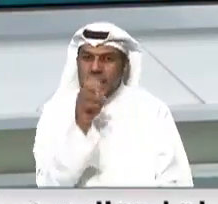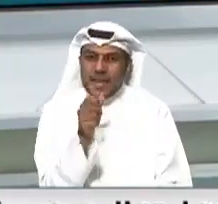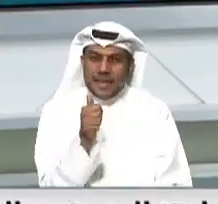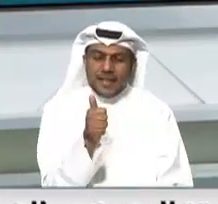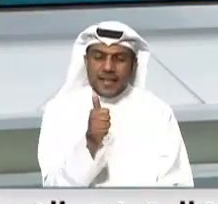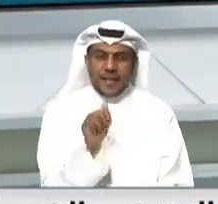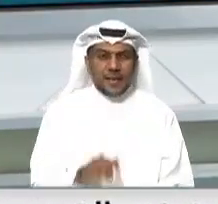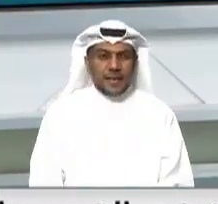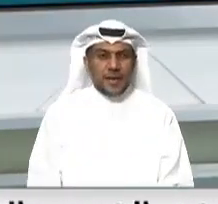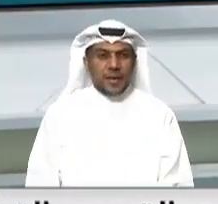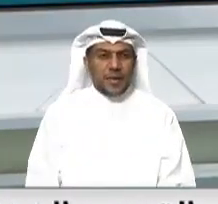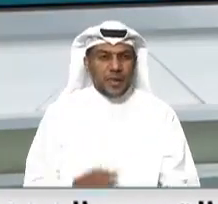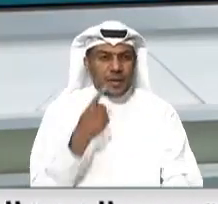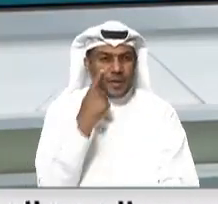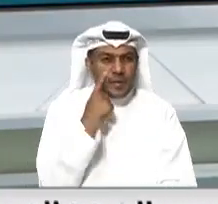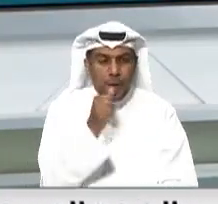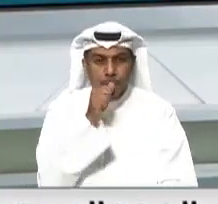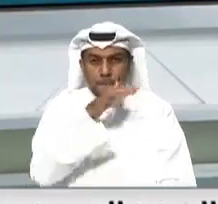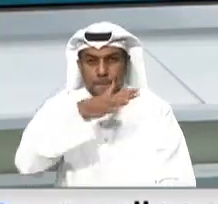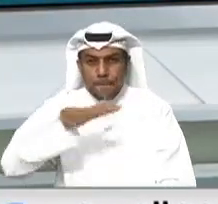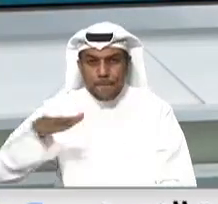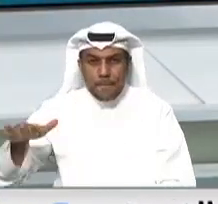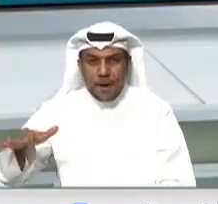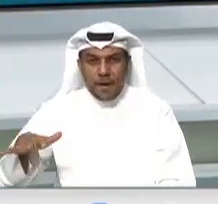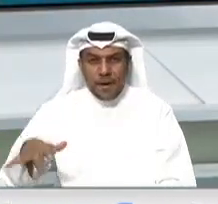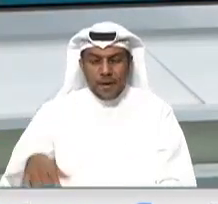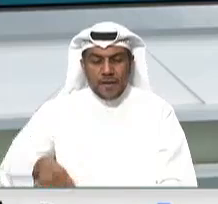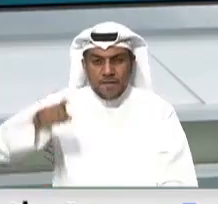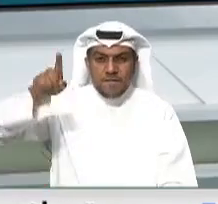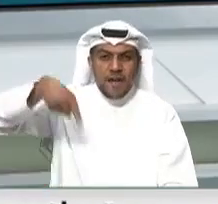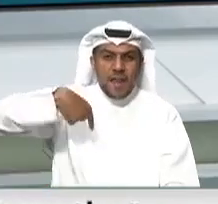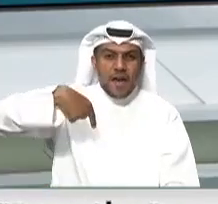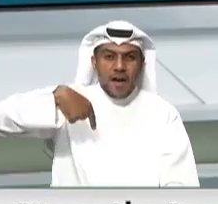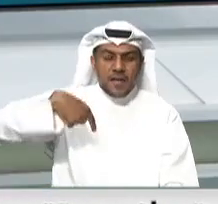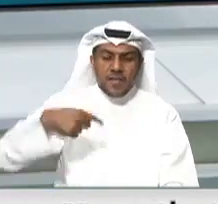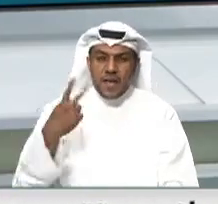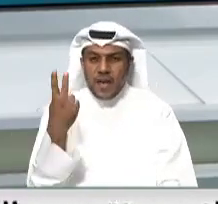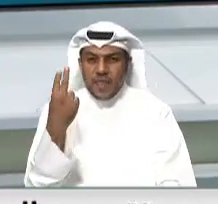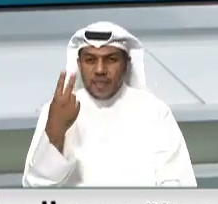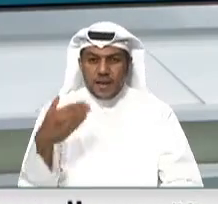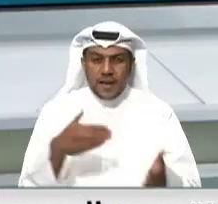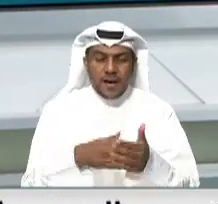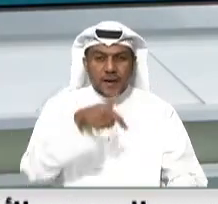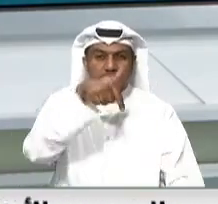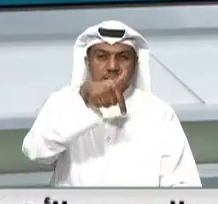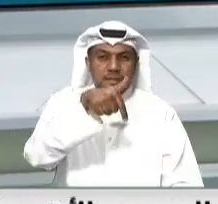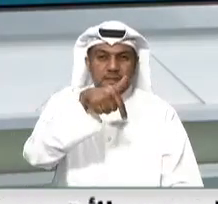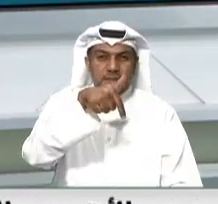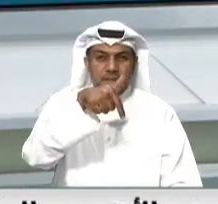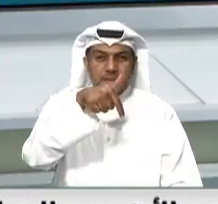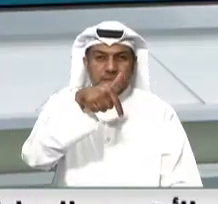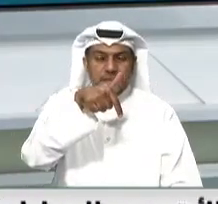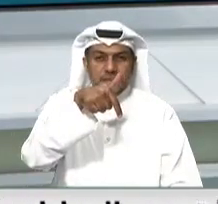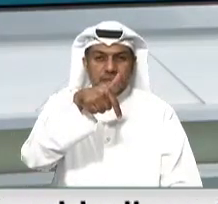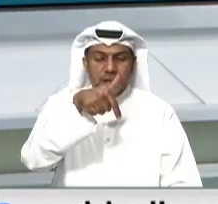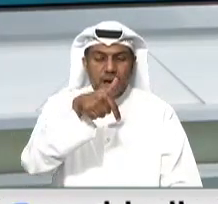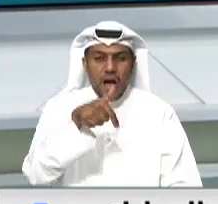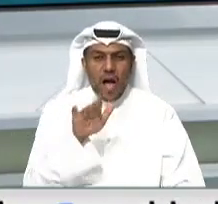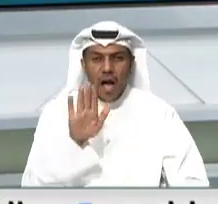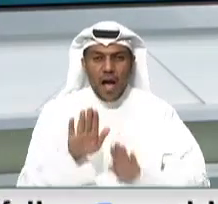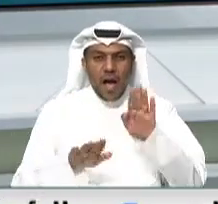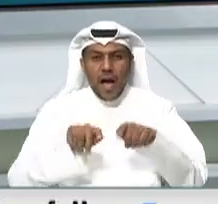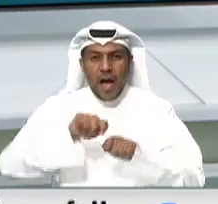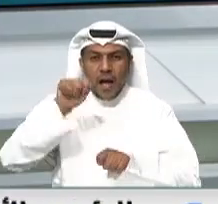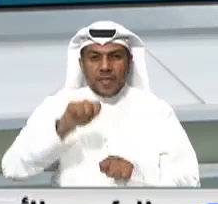الرياح الشماليه الغربيه ايضا البحر من فترات الفساد من اثنين الى سته قدم اول النهار لكن بعد ذلك تتراجع تدريجيا وتكون من